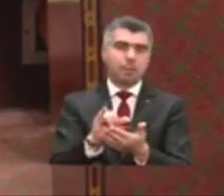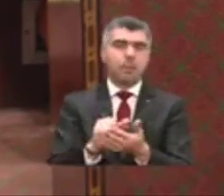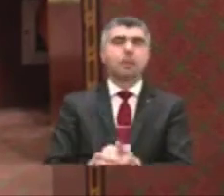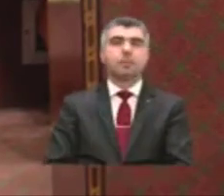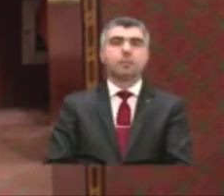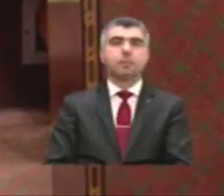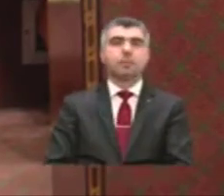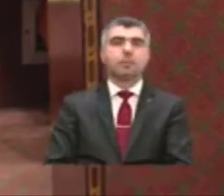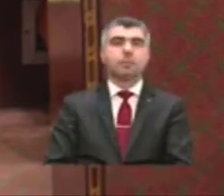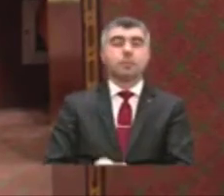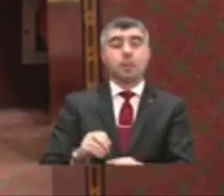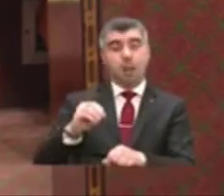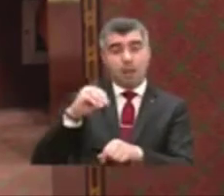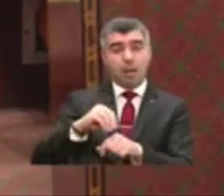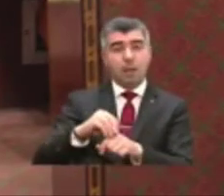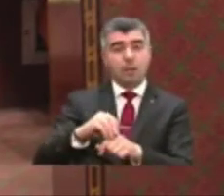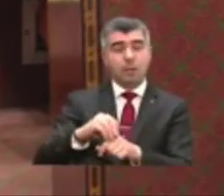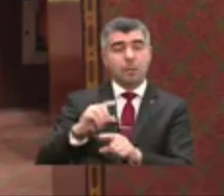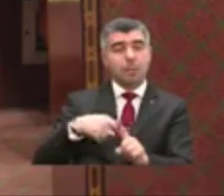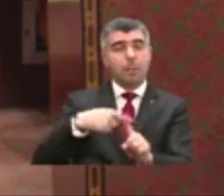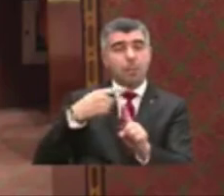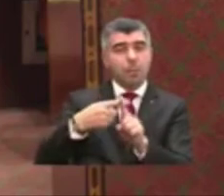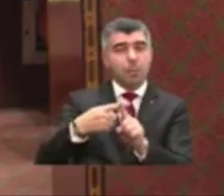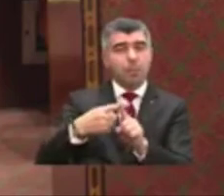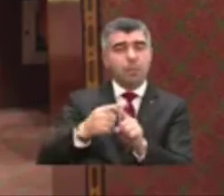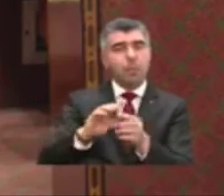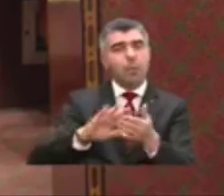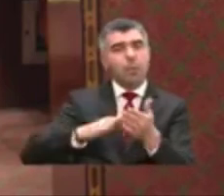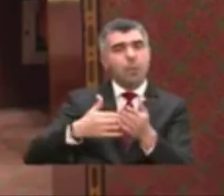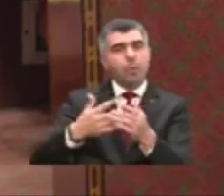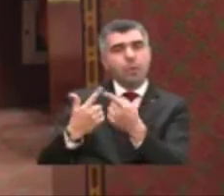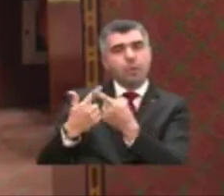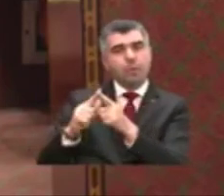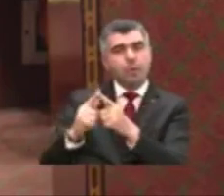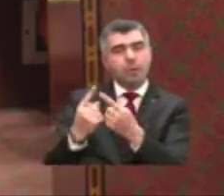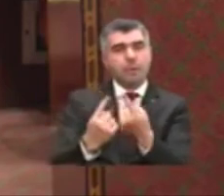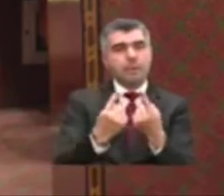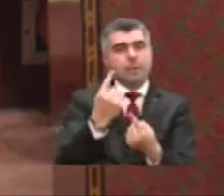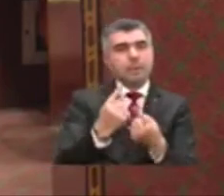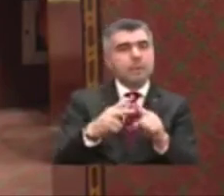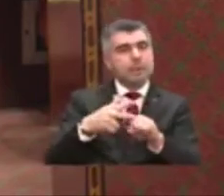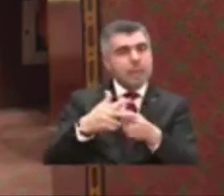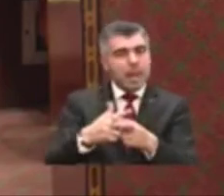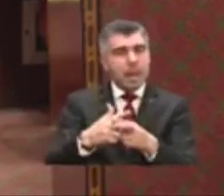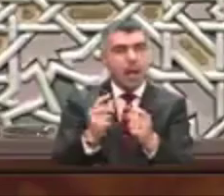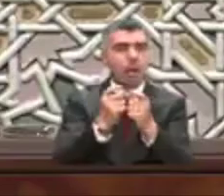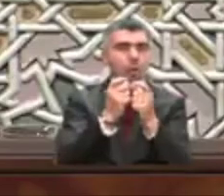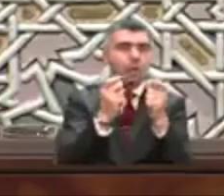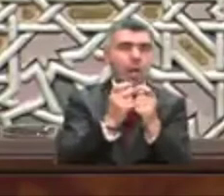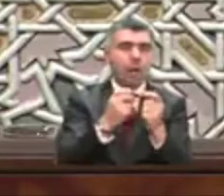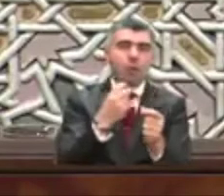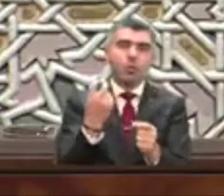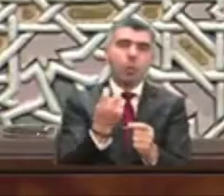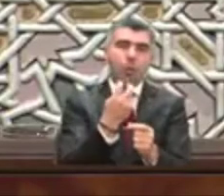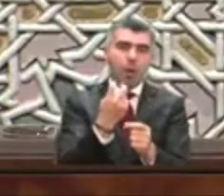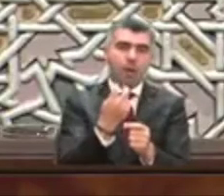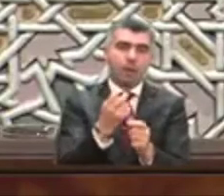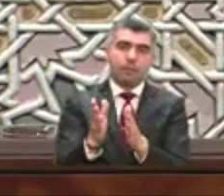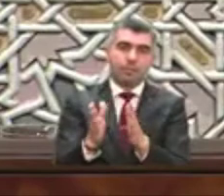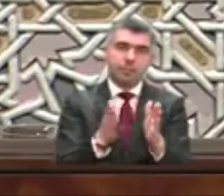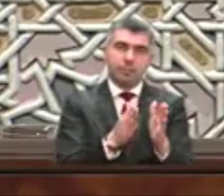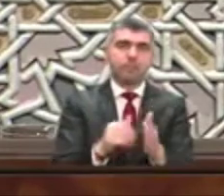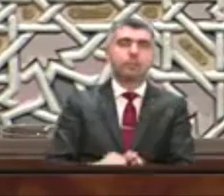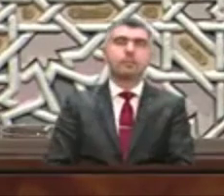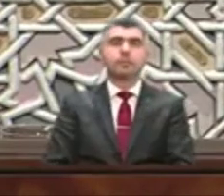هو مرتبط كذلك في الاقتصاد في الماء في مجال ديال الصناعة. شكرا. والسياحة. شكرا السيد